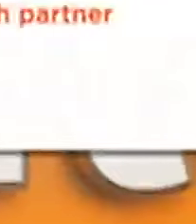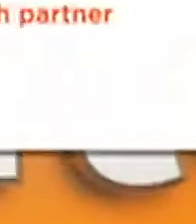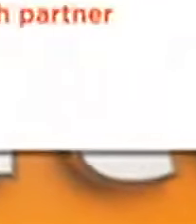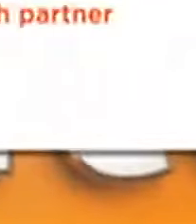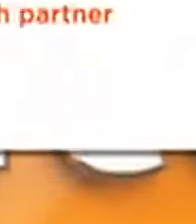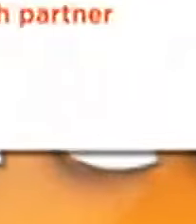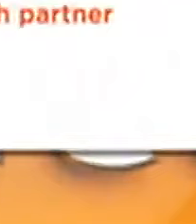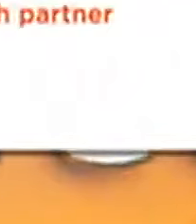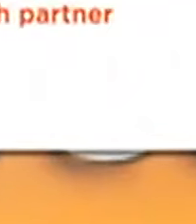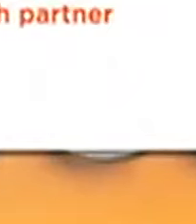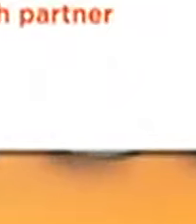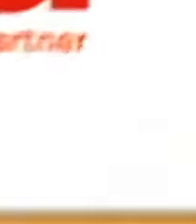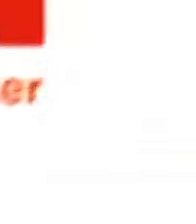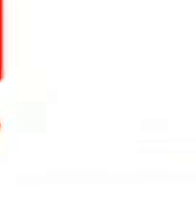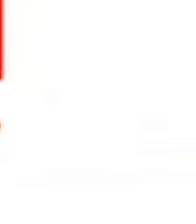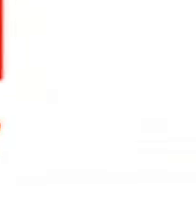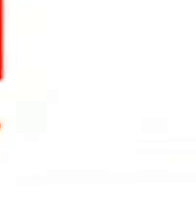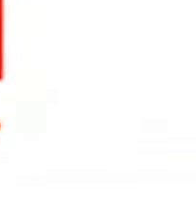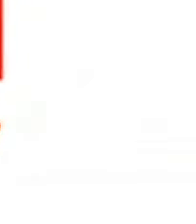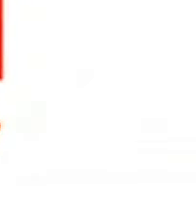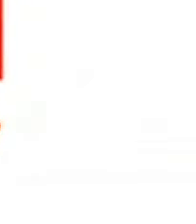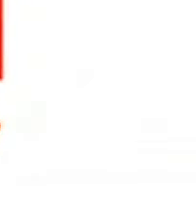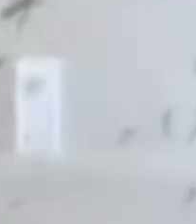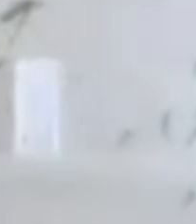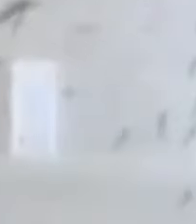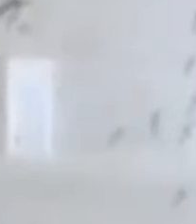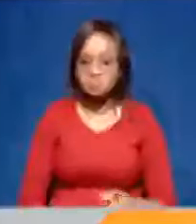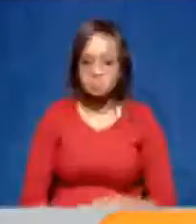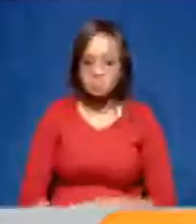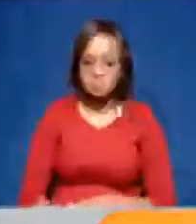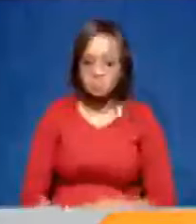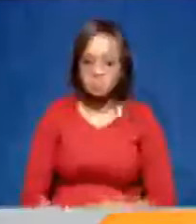Siha na Maumbile, ikileto kwako na Equity Afya.